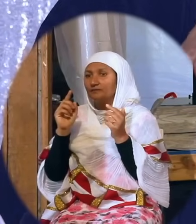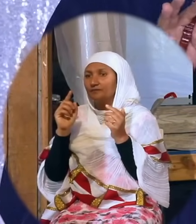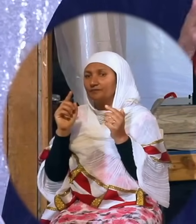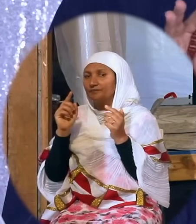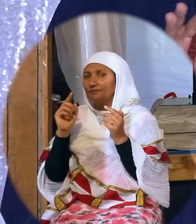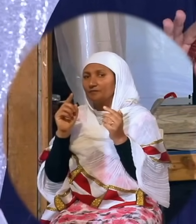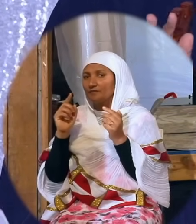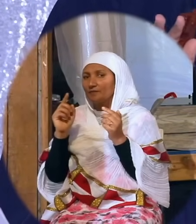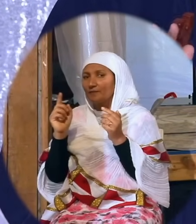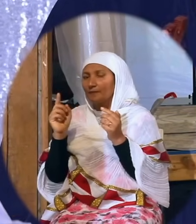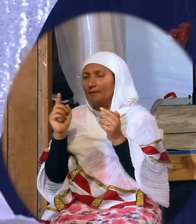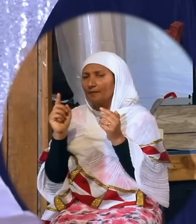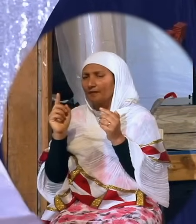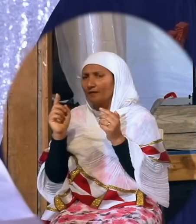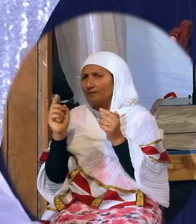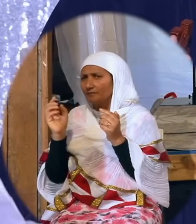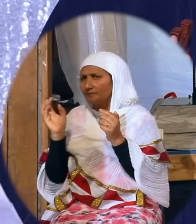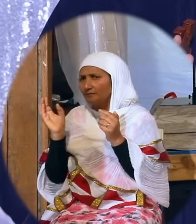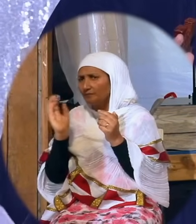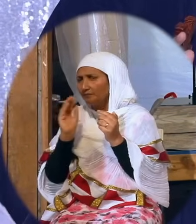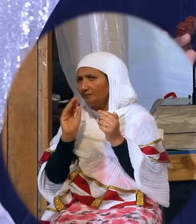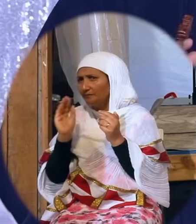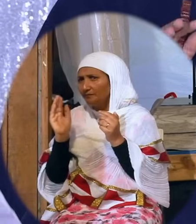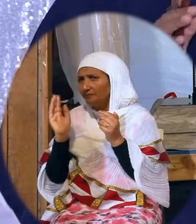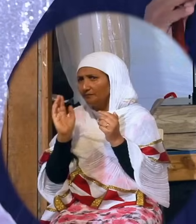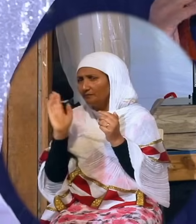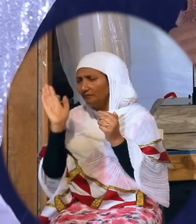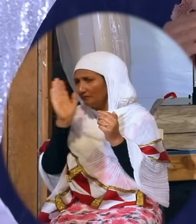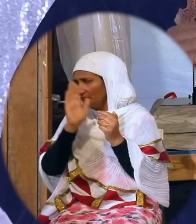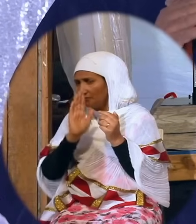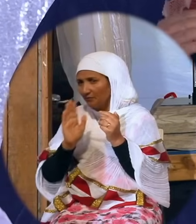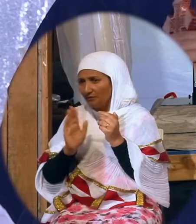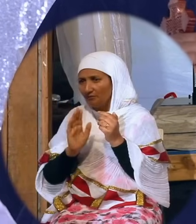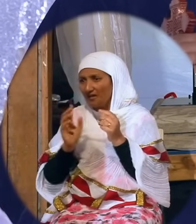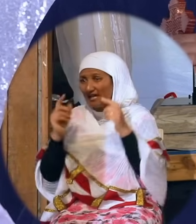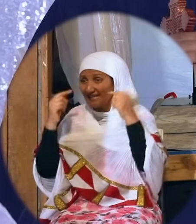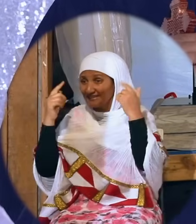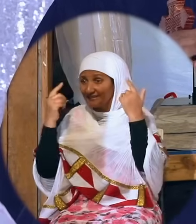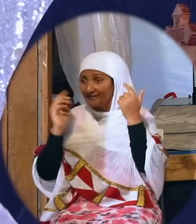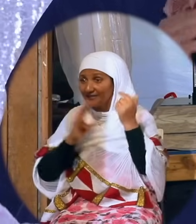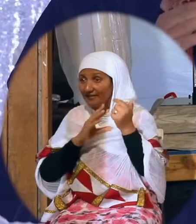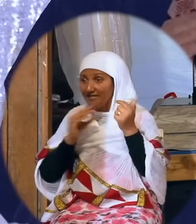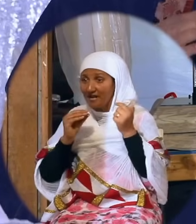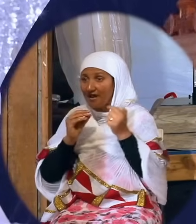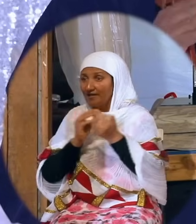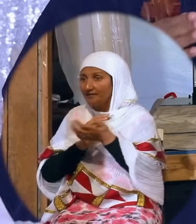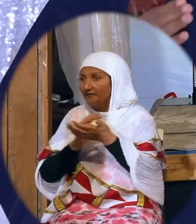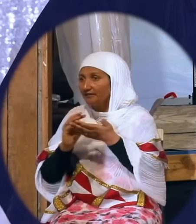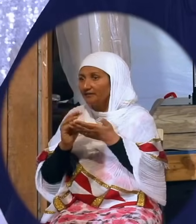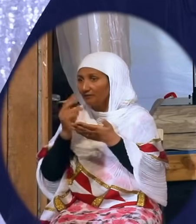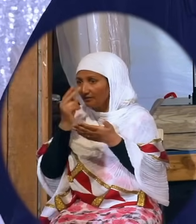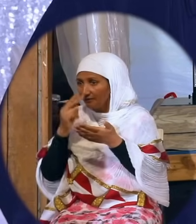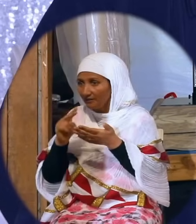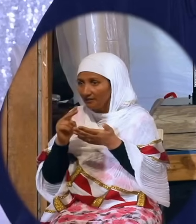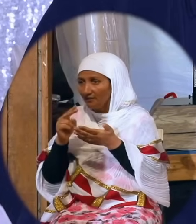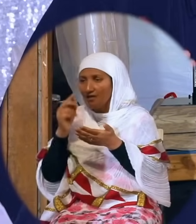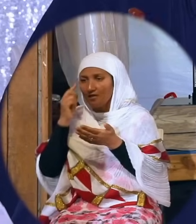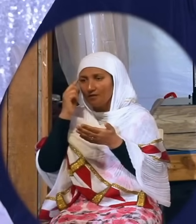እና ምንም ኮምፕሮማይዝ አናደርግ ማለት ነው። ኃጢአትና ጽድቅን በተመለከተ ምናስበው